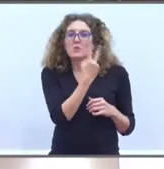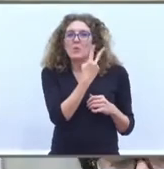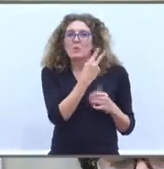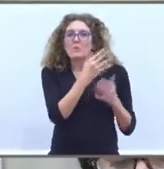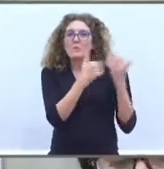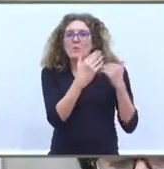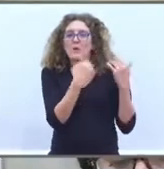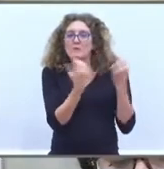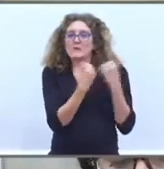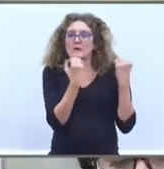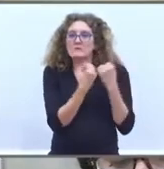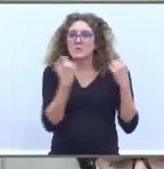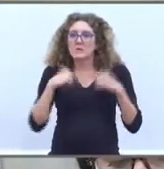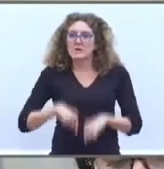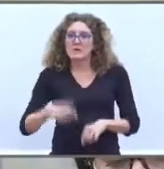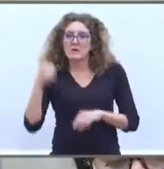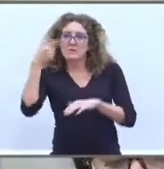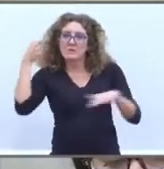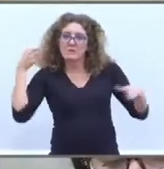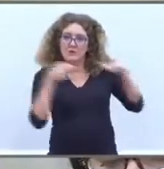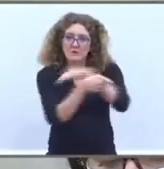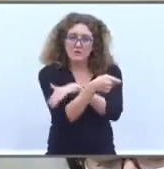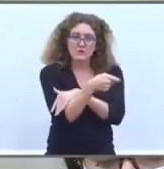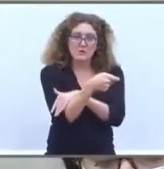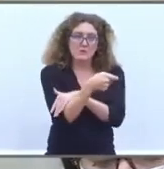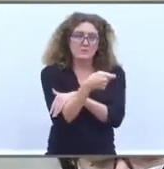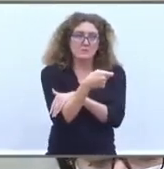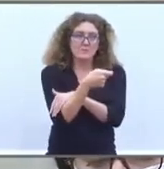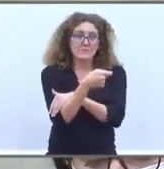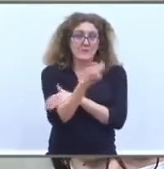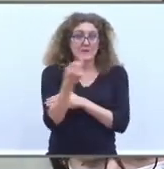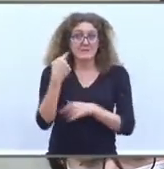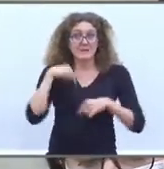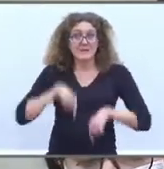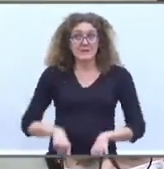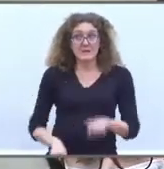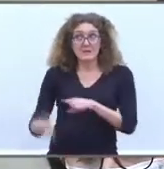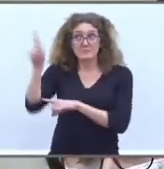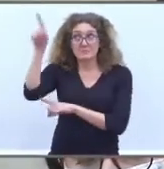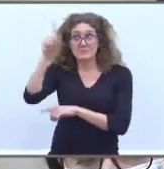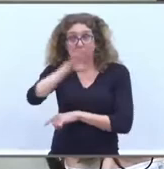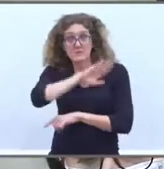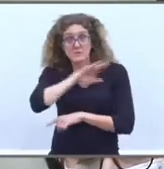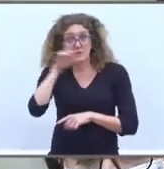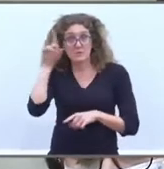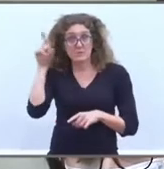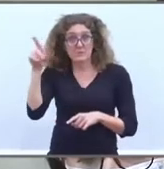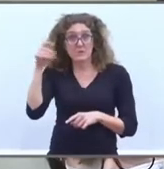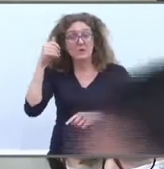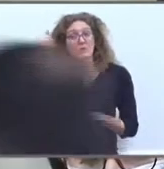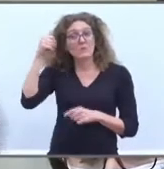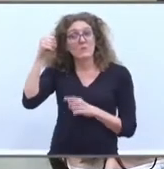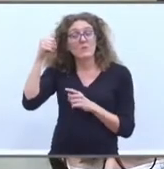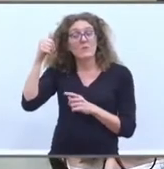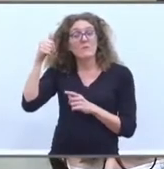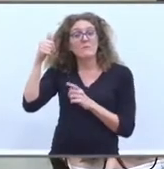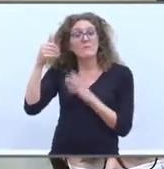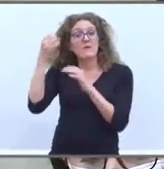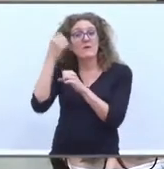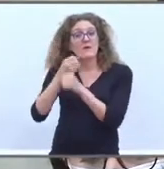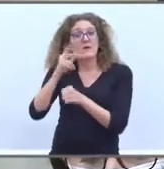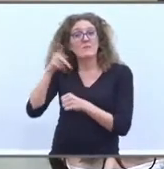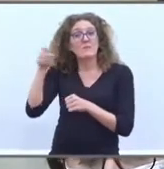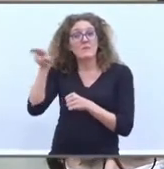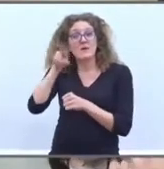et financés par l'État, et que c'est la responsabilité de l'État de réaliser ces PPRI dont on a vraiment